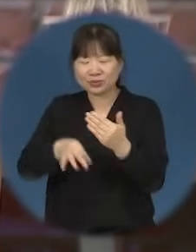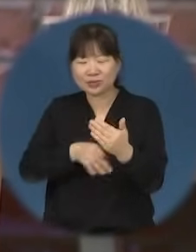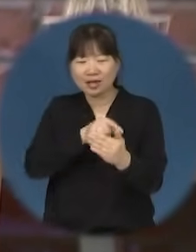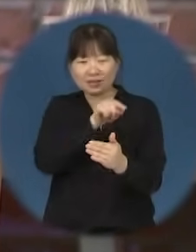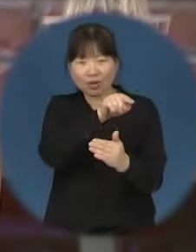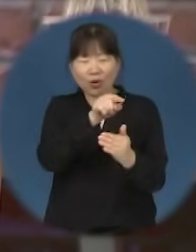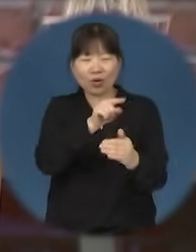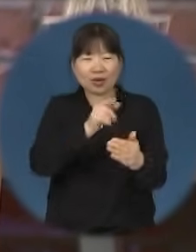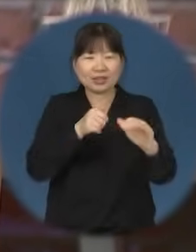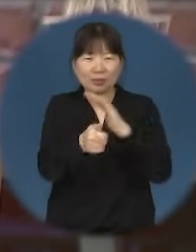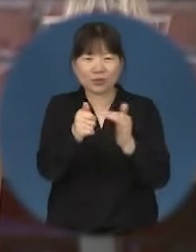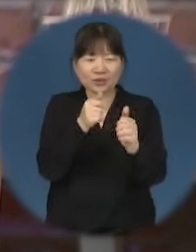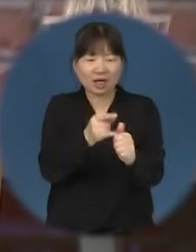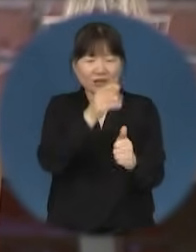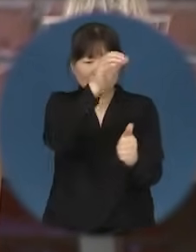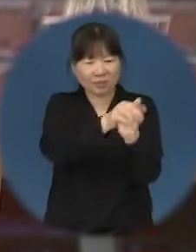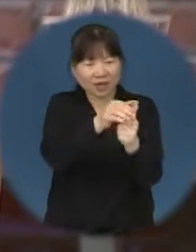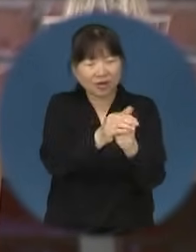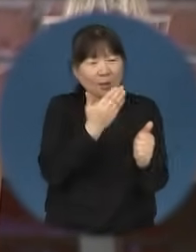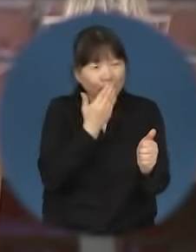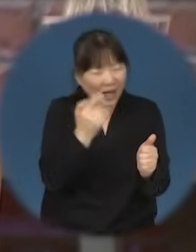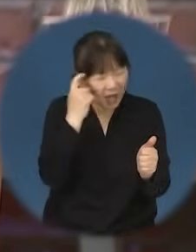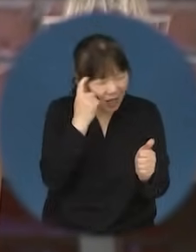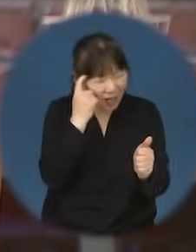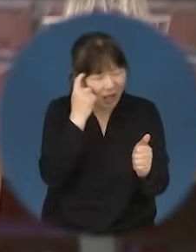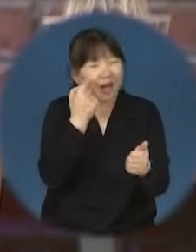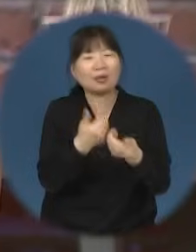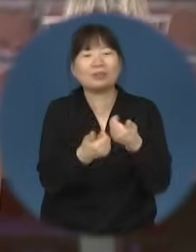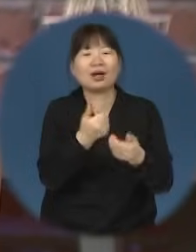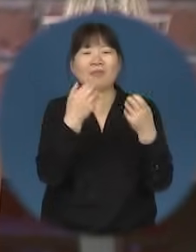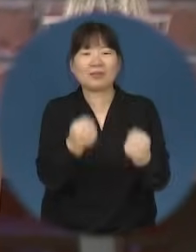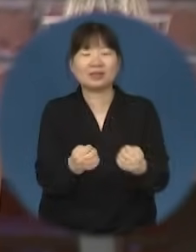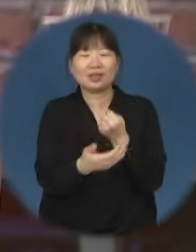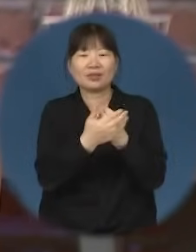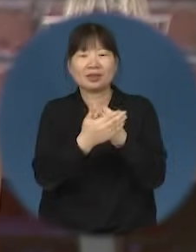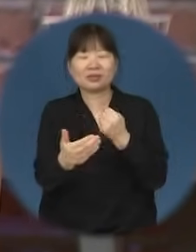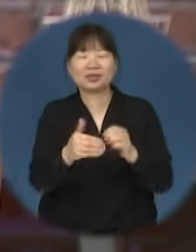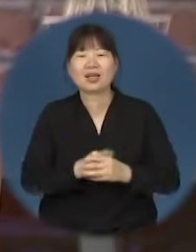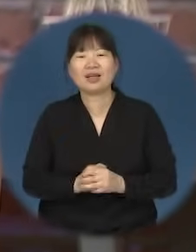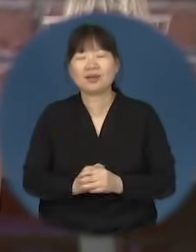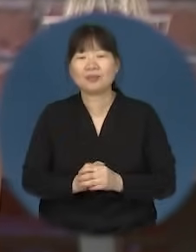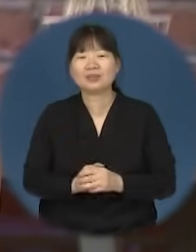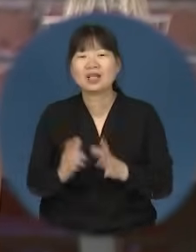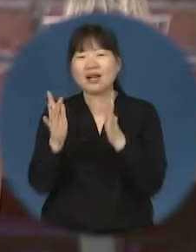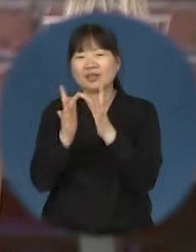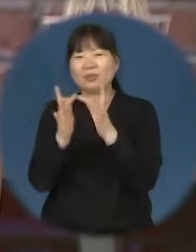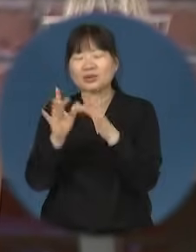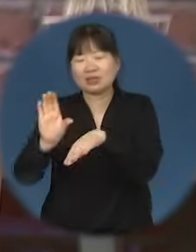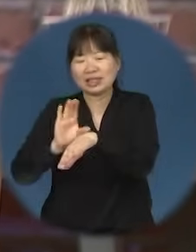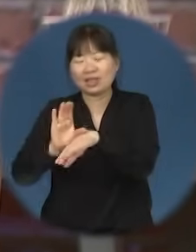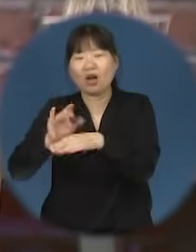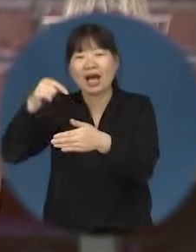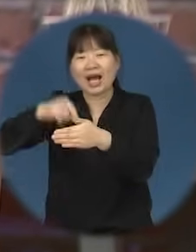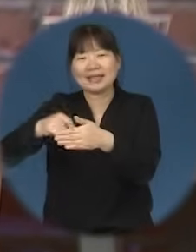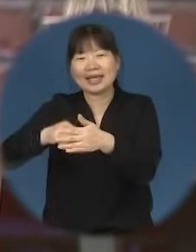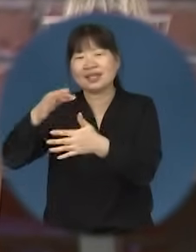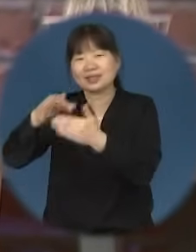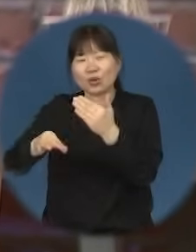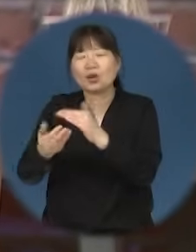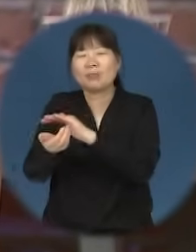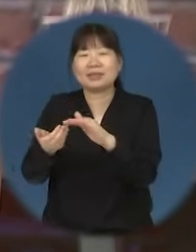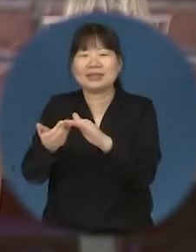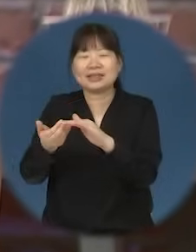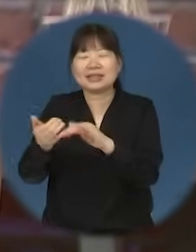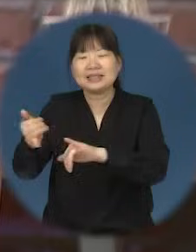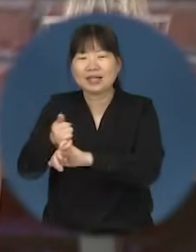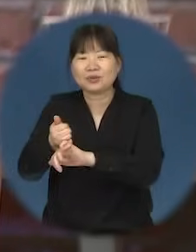수 있냐 하는 것이 이제 그때 좀 팽배했거든요. 그래서 이제 시스템으로 컴퓨터에다가 약속을 미리 한